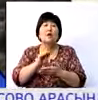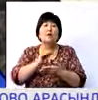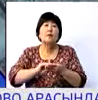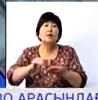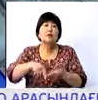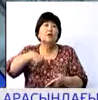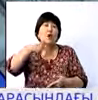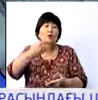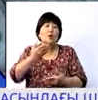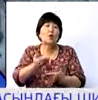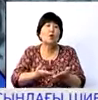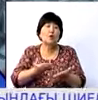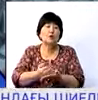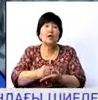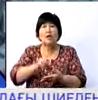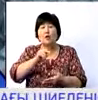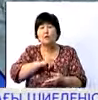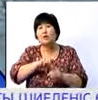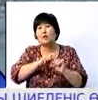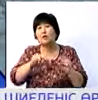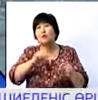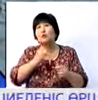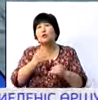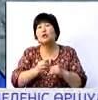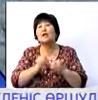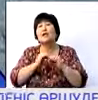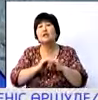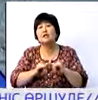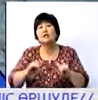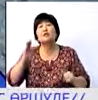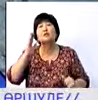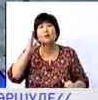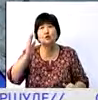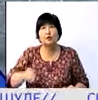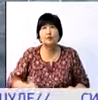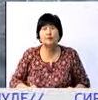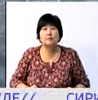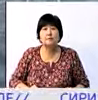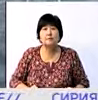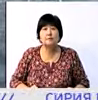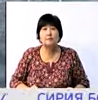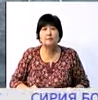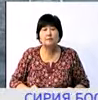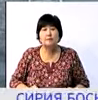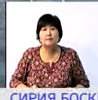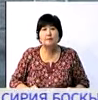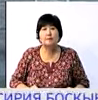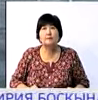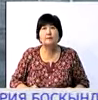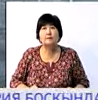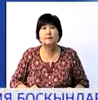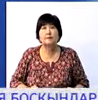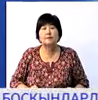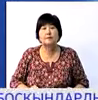айтылған ұсыныстар негізінде мекеме жұмысын одан әрі жетілдіре түспек. Асқар Тәжиев, Бекболат Әбтен, Төрехан Қожахмет, Қызылорда